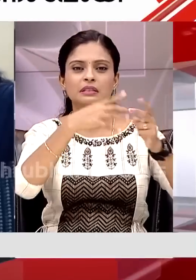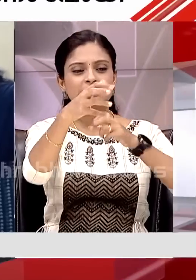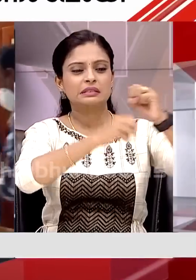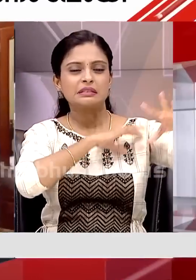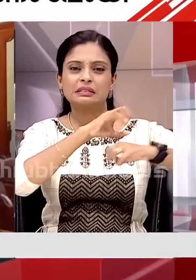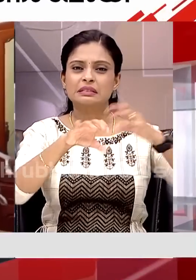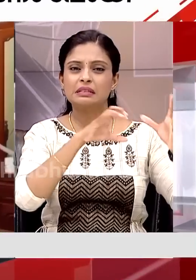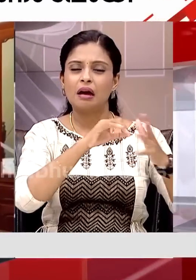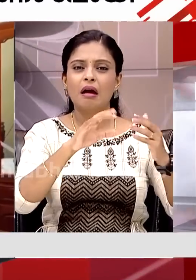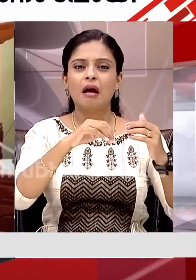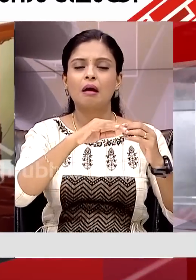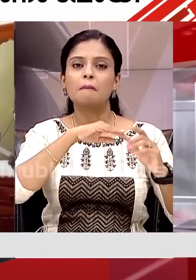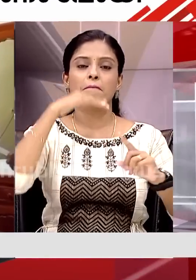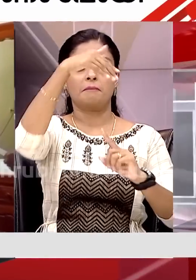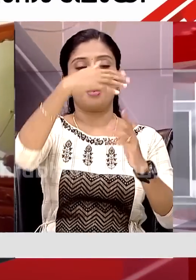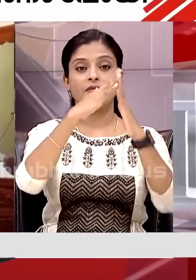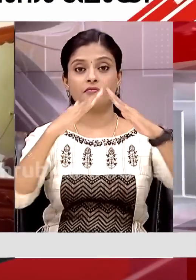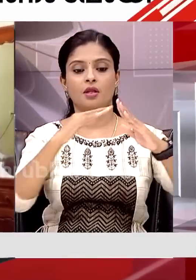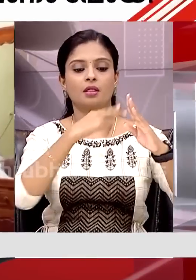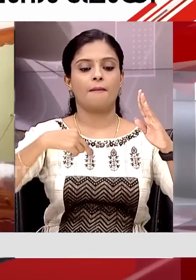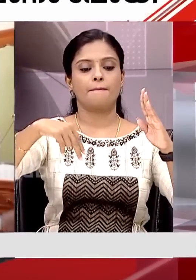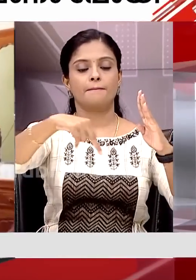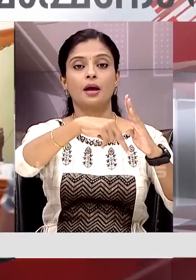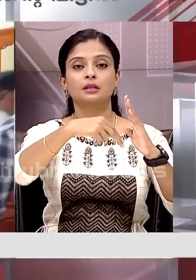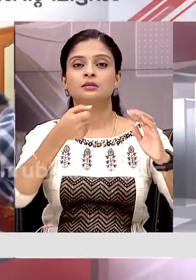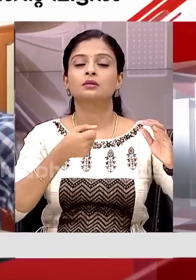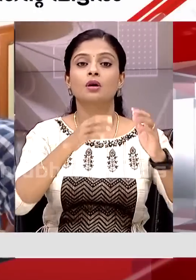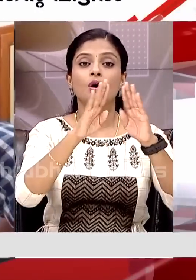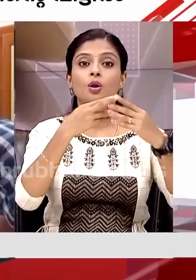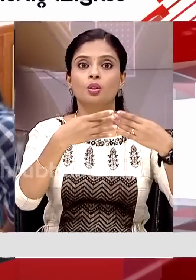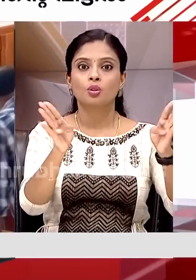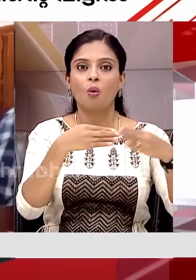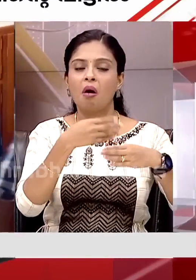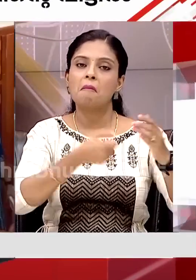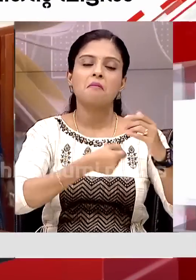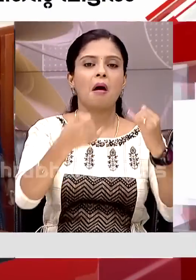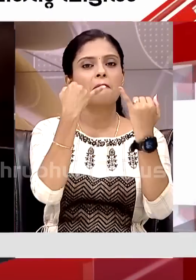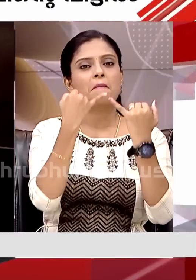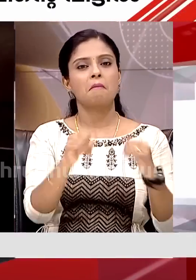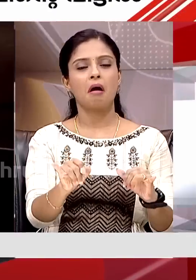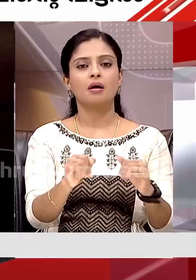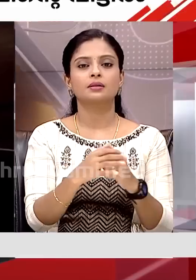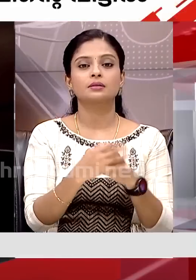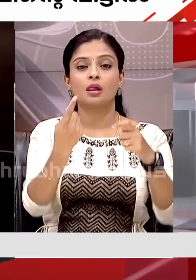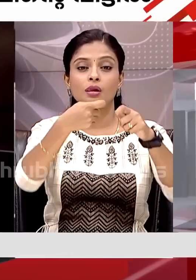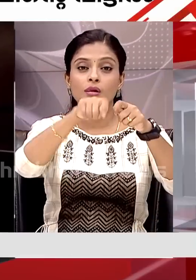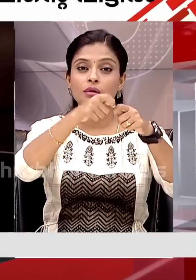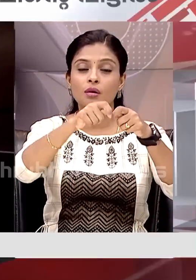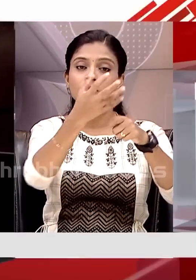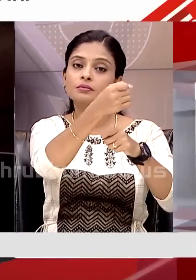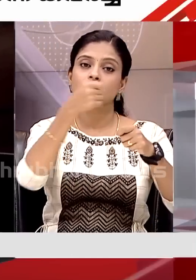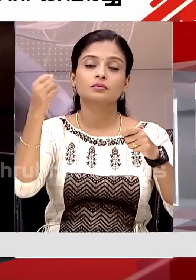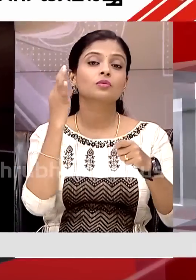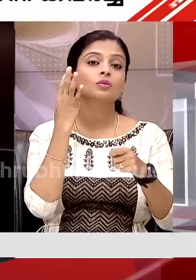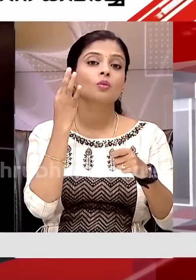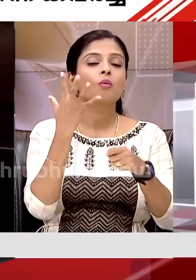ബാക്കിയിലെ കതവ് തുറന്ന് കയറിയിട്ട് അലമാരിയെല്ലാം പരിശോധിച്ച് ലോക്കർ തുറന്ന് അതിലുണ്ടായിരുന്ന സ്വർണ്ണമെല്ലാം